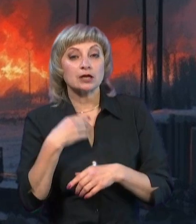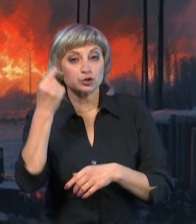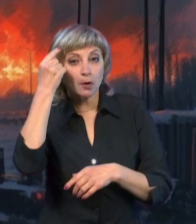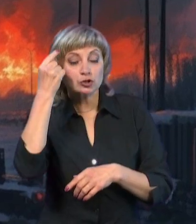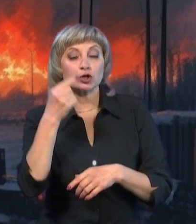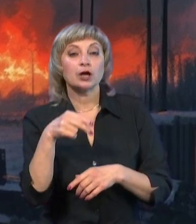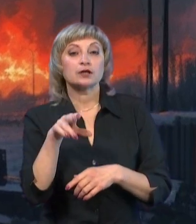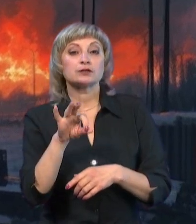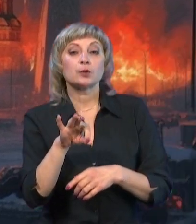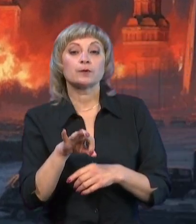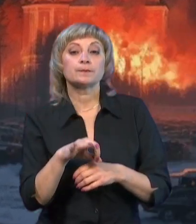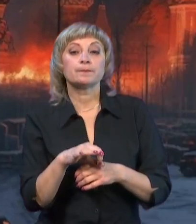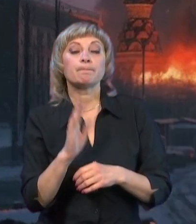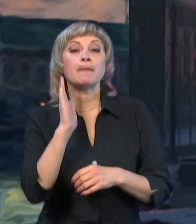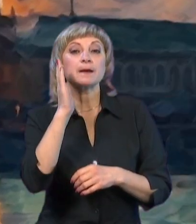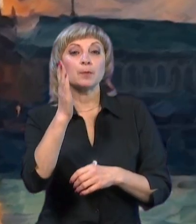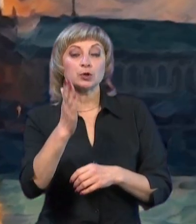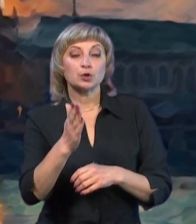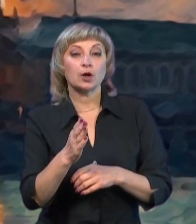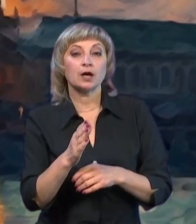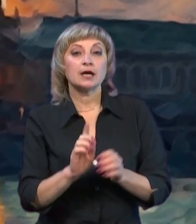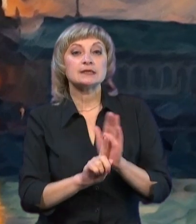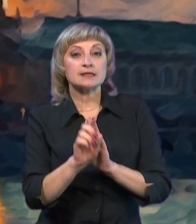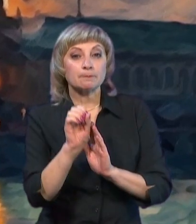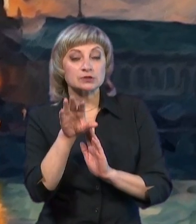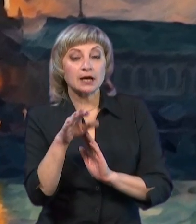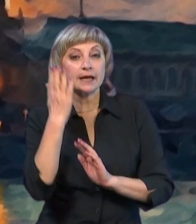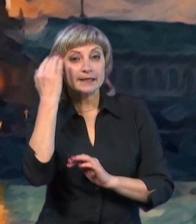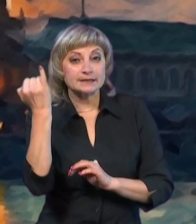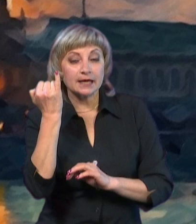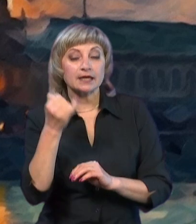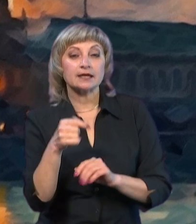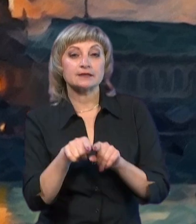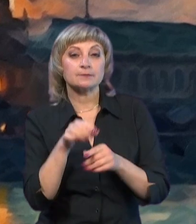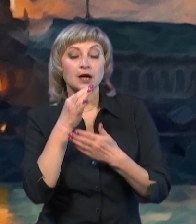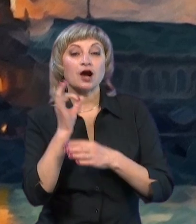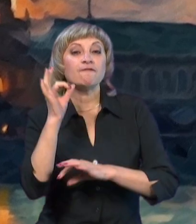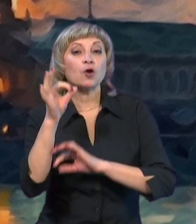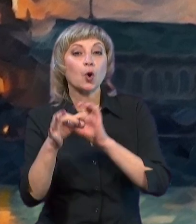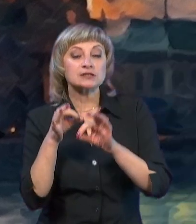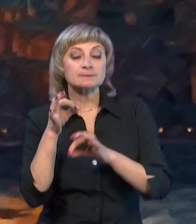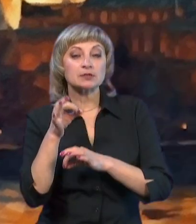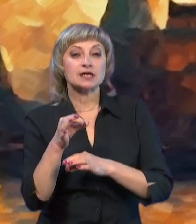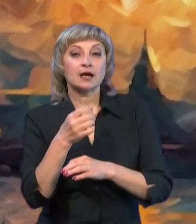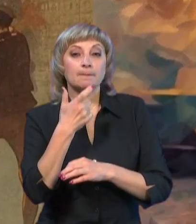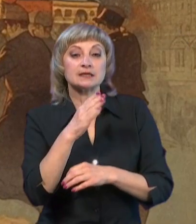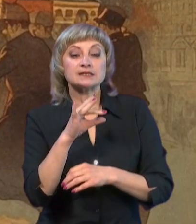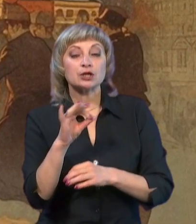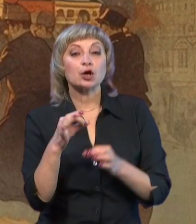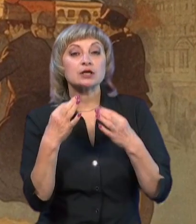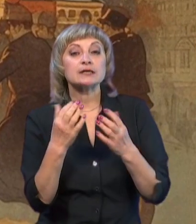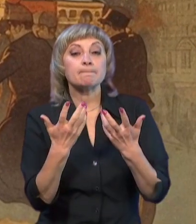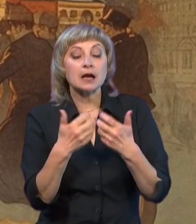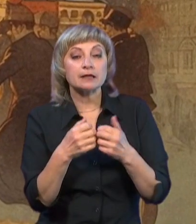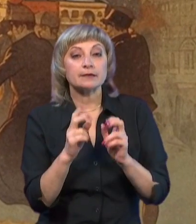до майбутнього, запускаємо ідеї, так би мовити, в космос. Пане Сергію, а розкажіть про сам механізм,